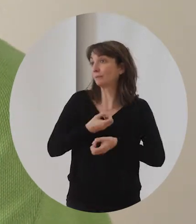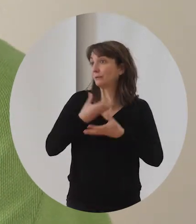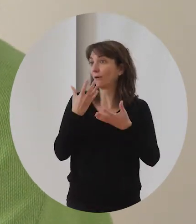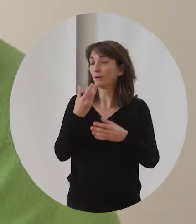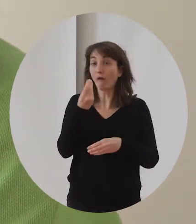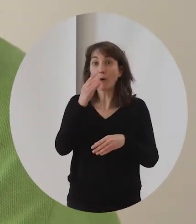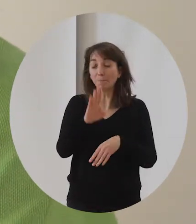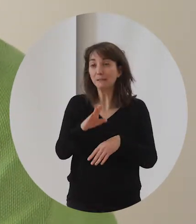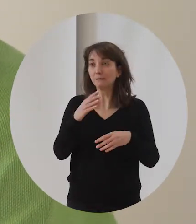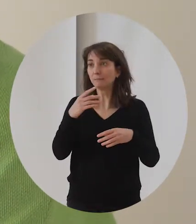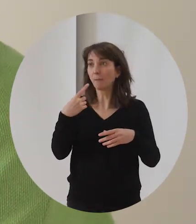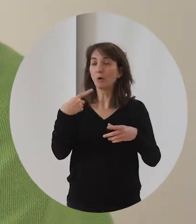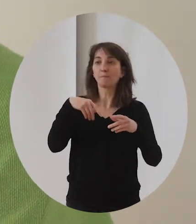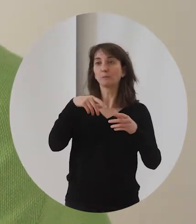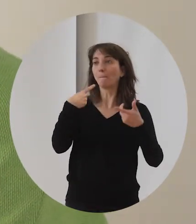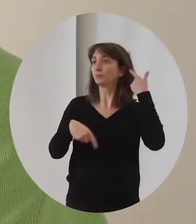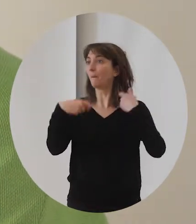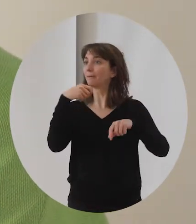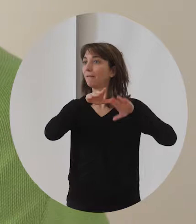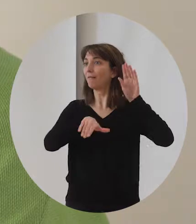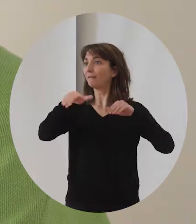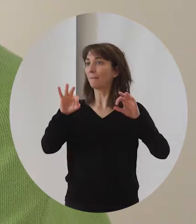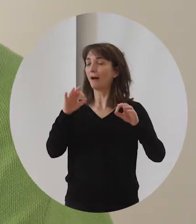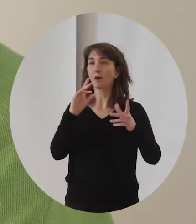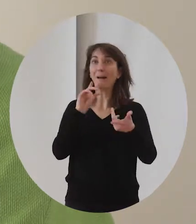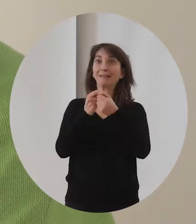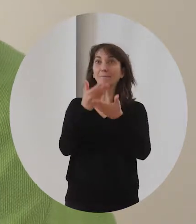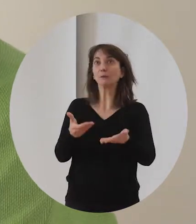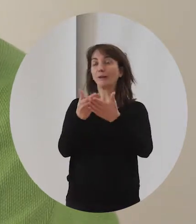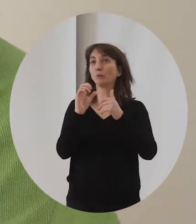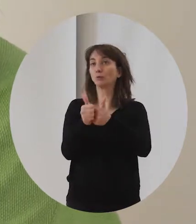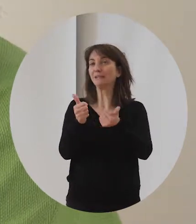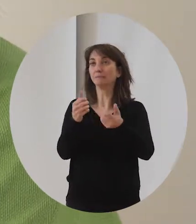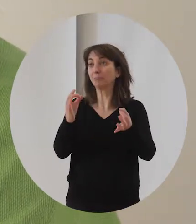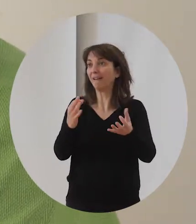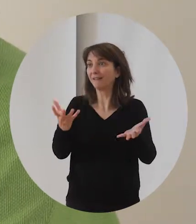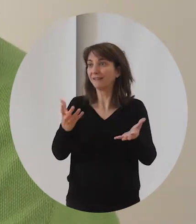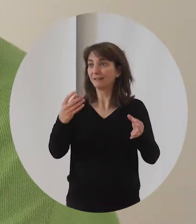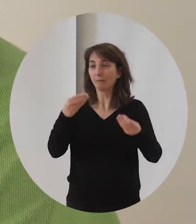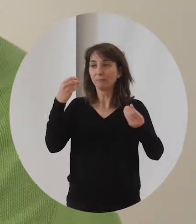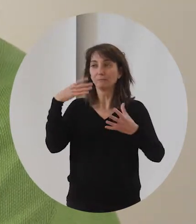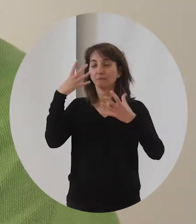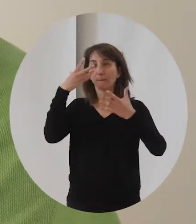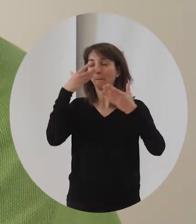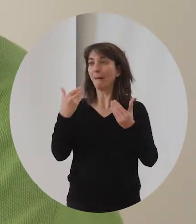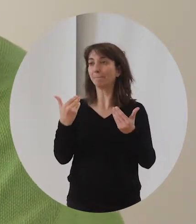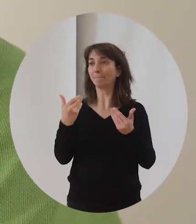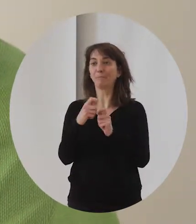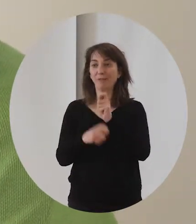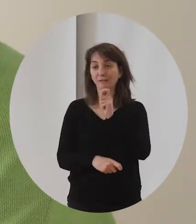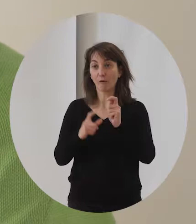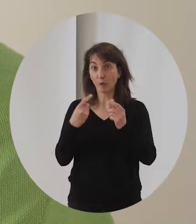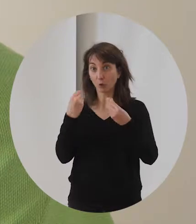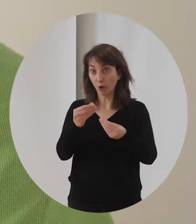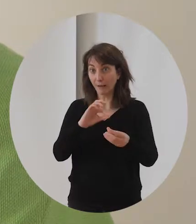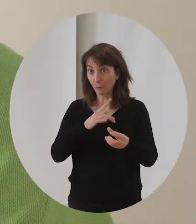sans modulation et il ne s'adapte pas aux situations. D'où l'importance de leur proposer des activités où c'est possible justement